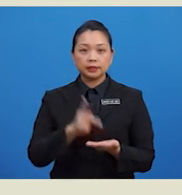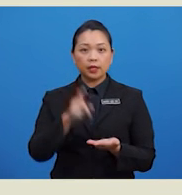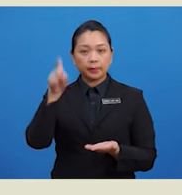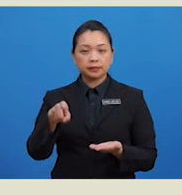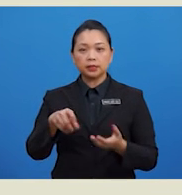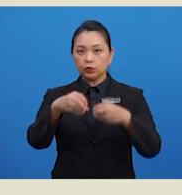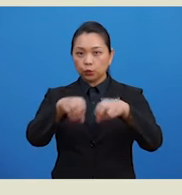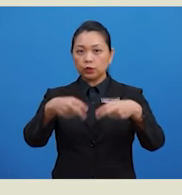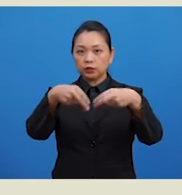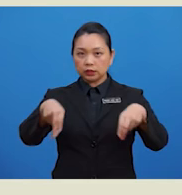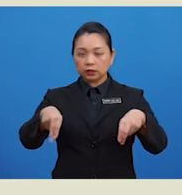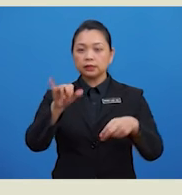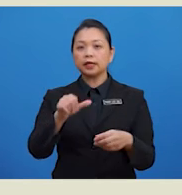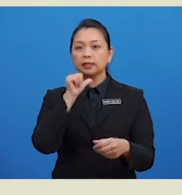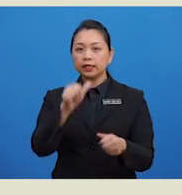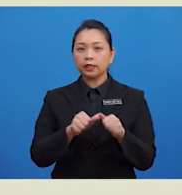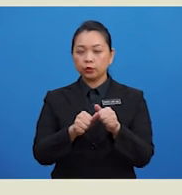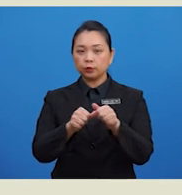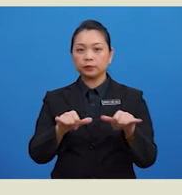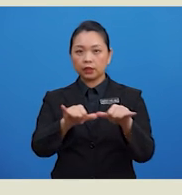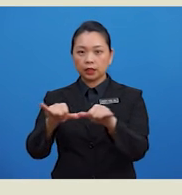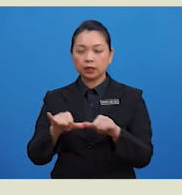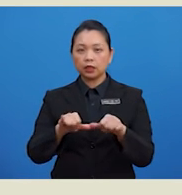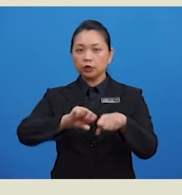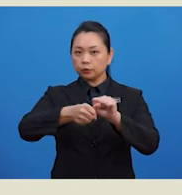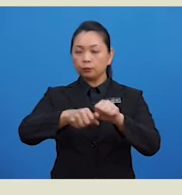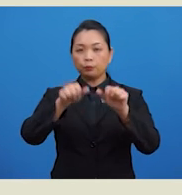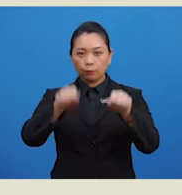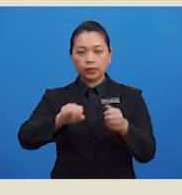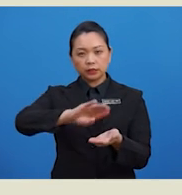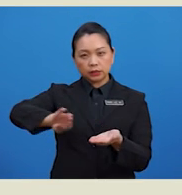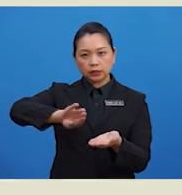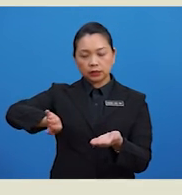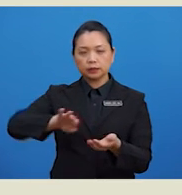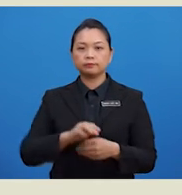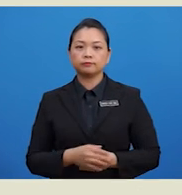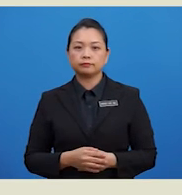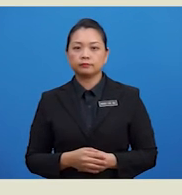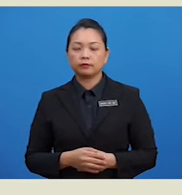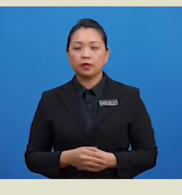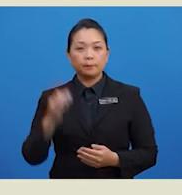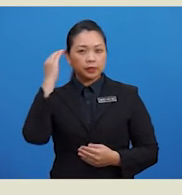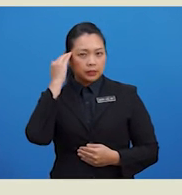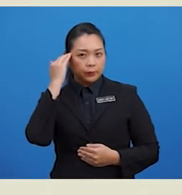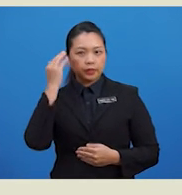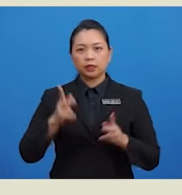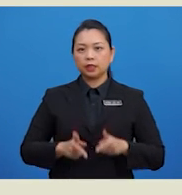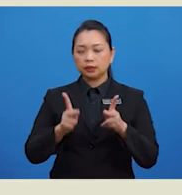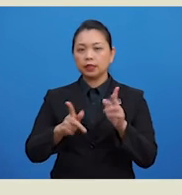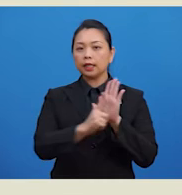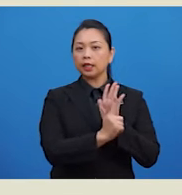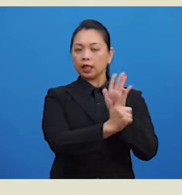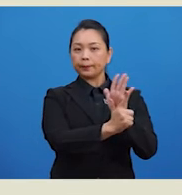mengenal pasti telur tetasan yang tidak menempati piawaian agar boleh diasingkan, mengetahui